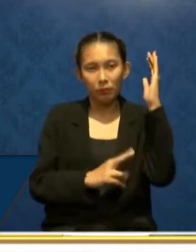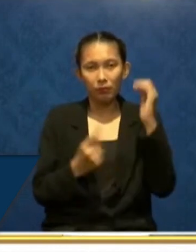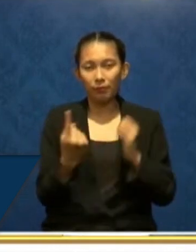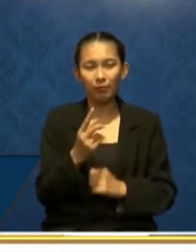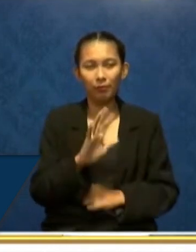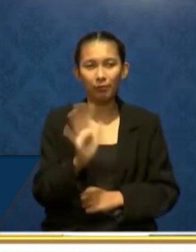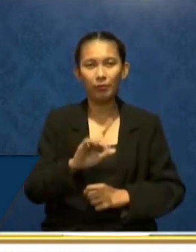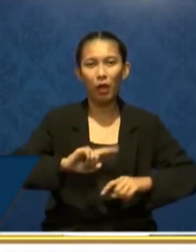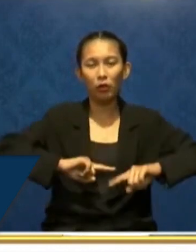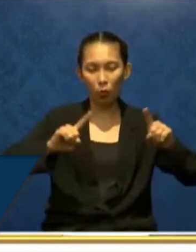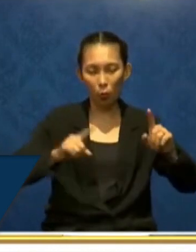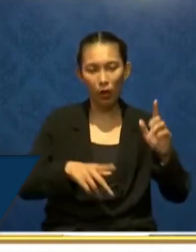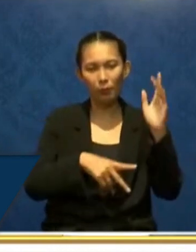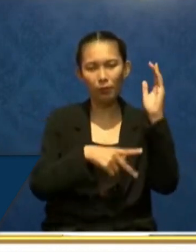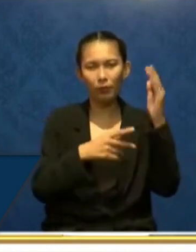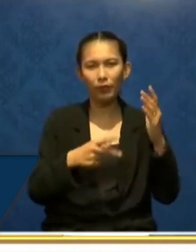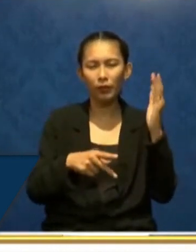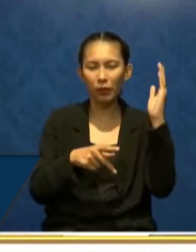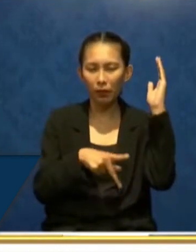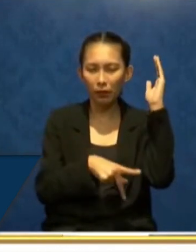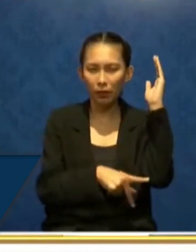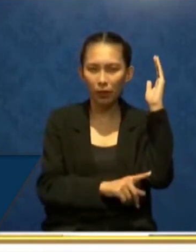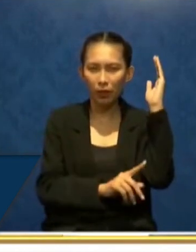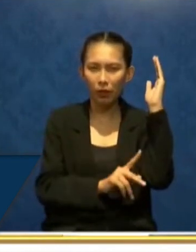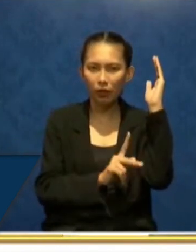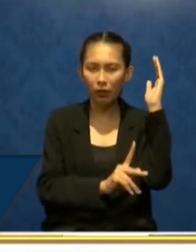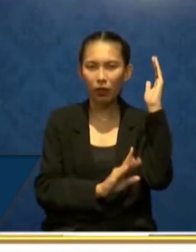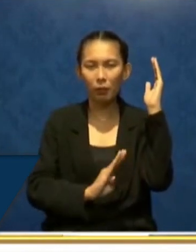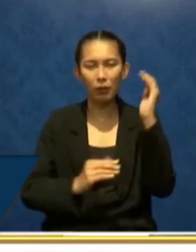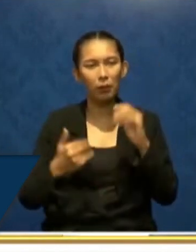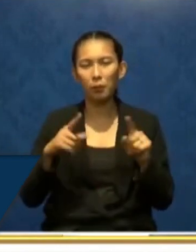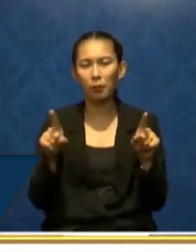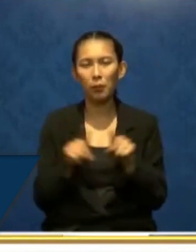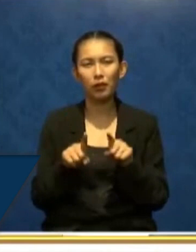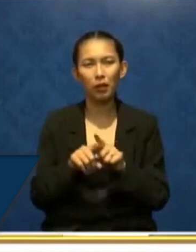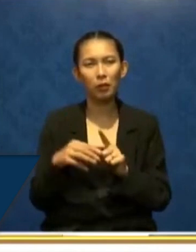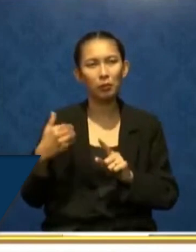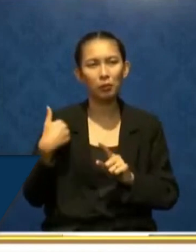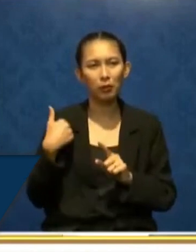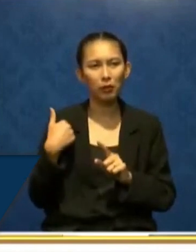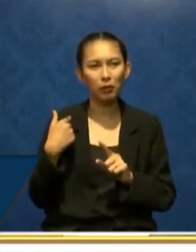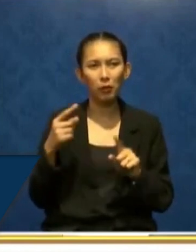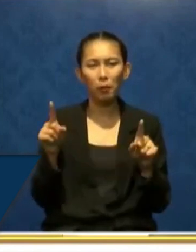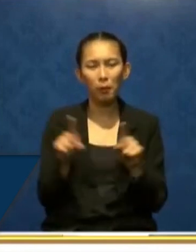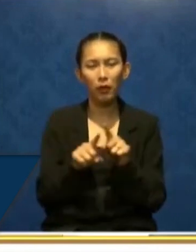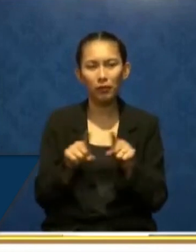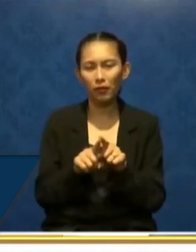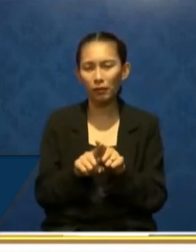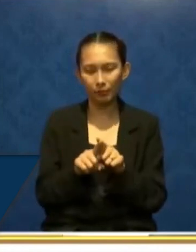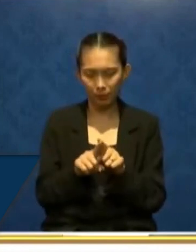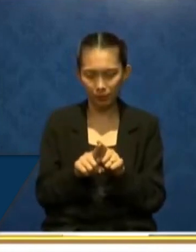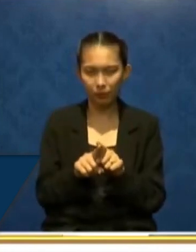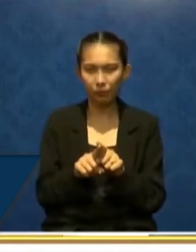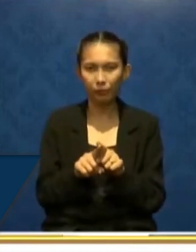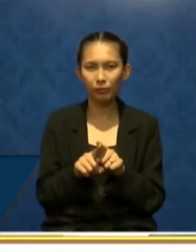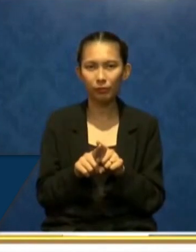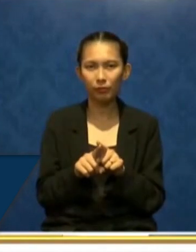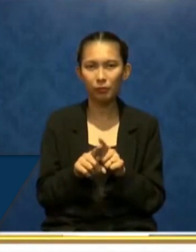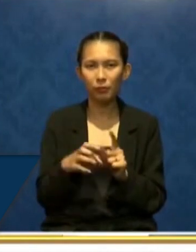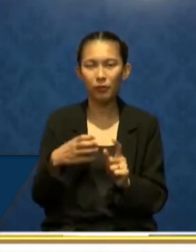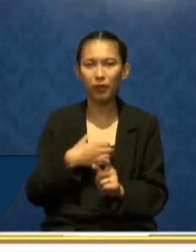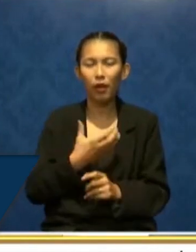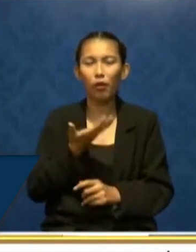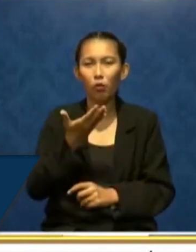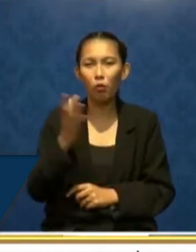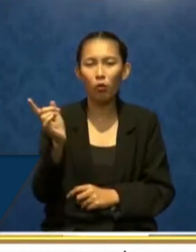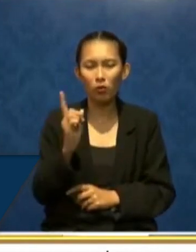นจงวัตรกระบีก็เชนเดวกันดิชั้นทรบมาว่าในจงบติกระบีก็เกือดเรื่องราวลักษณะนี้เช่นเดียวกันจึงอยากจะ